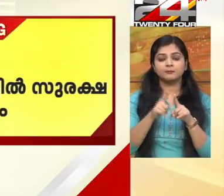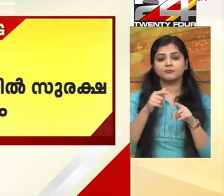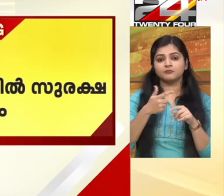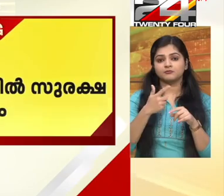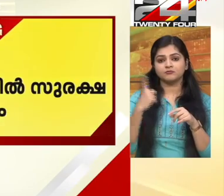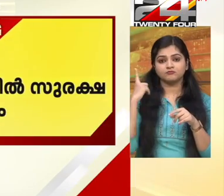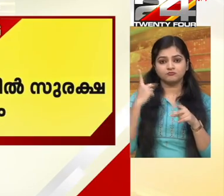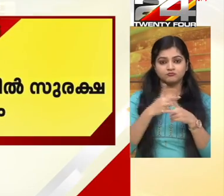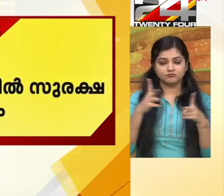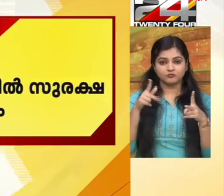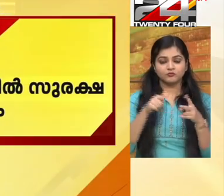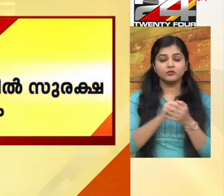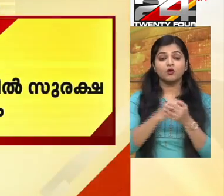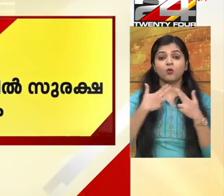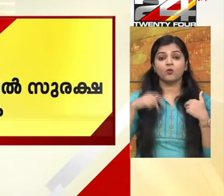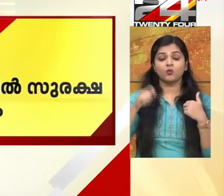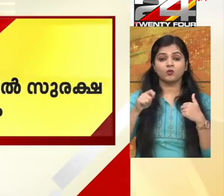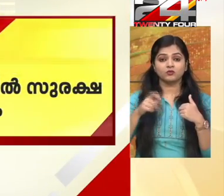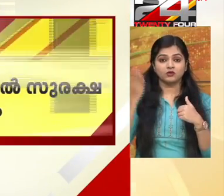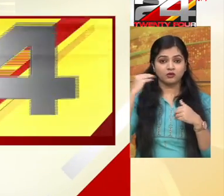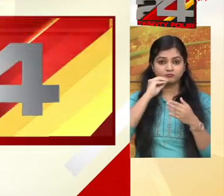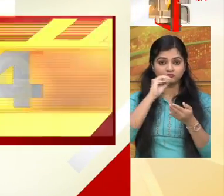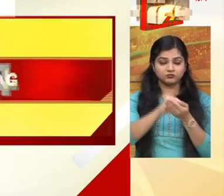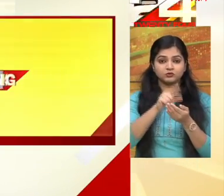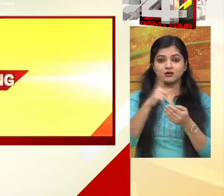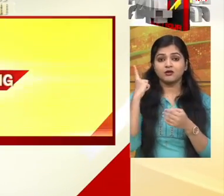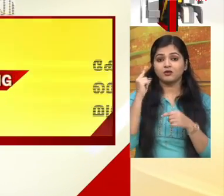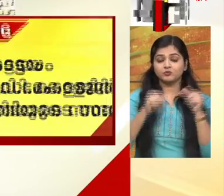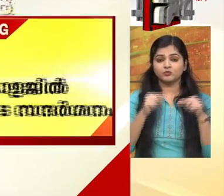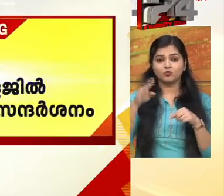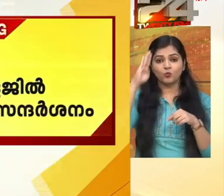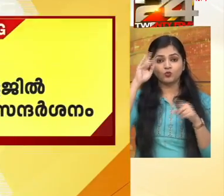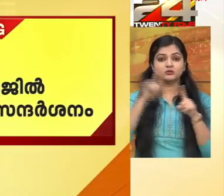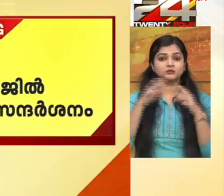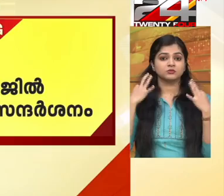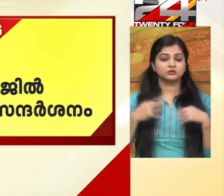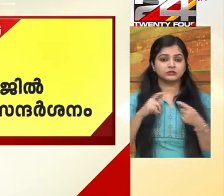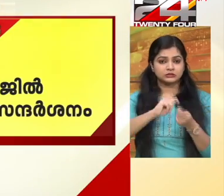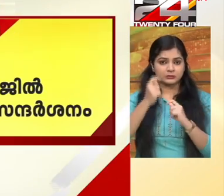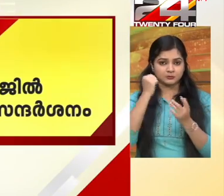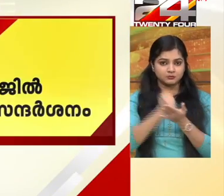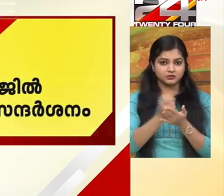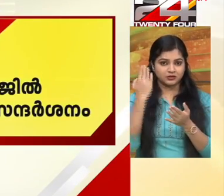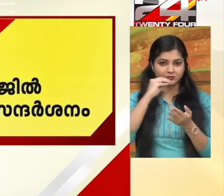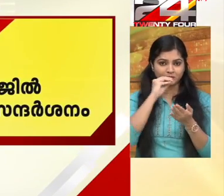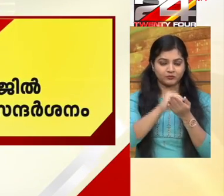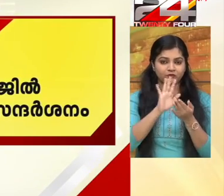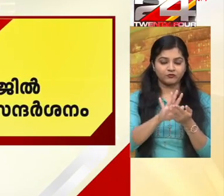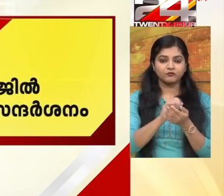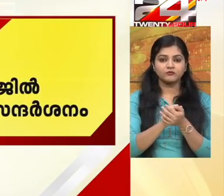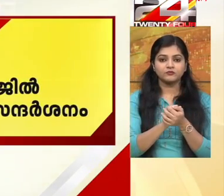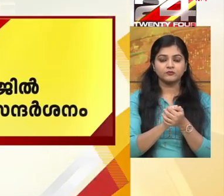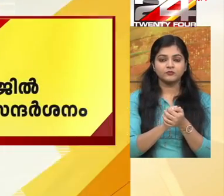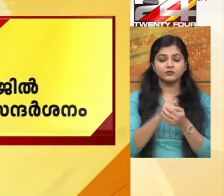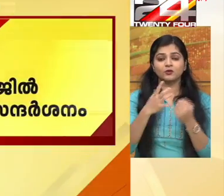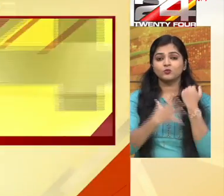ഉൾപ്പെടെ യൂണിഫോം കോടതി വിധികൾ ഉണ്ടായിരുന്നെന്നാണ് നമുക്ക് ലഭിക്കുന്ന വിവരം. അപ്പോൾ ആ രീതിയിൽ അവരെ കൂടി ഒരു ബോധവൽക്കുക, ഈ പറയുന്ന ആളുകളുടെ അടുത്ത് പാവപ്പെട്ട പല ആളുകൾ